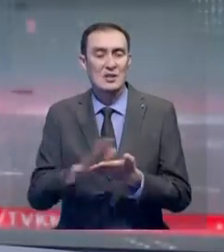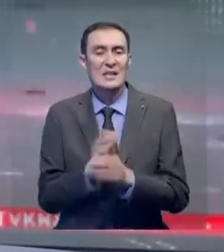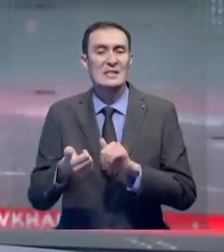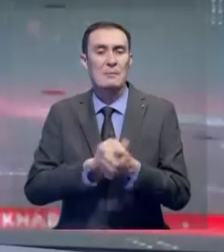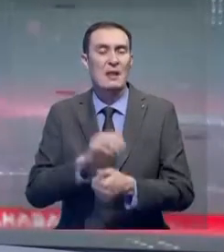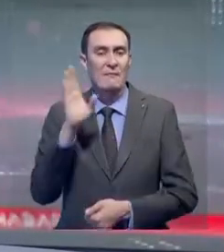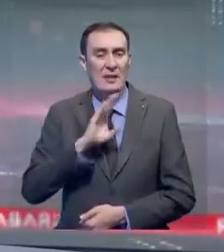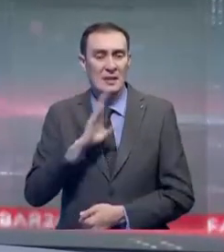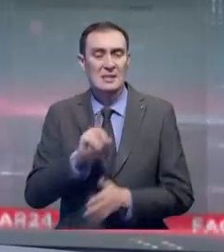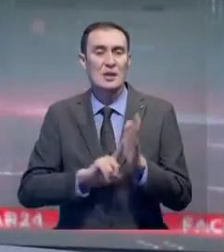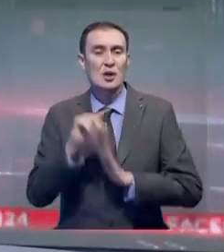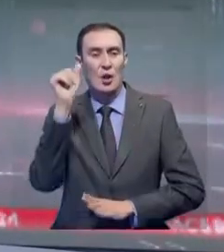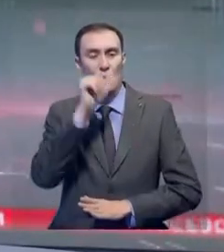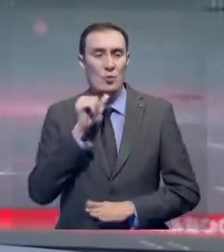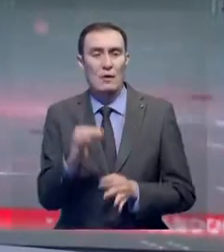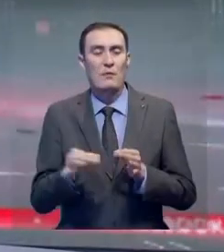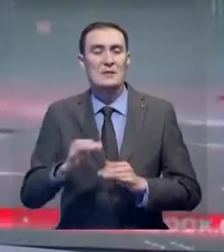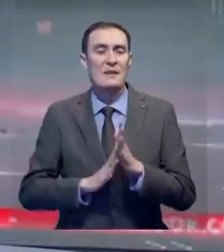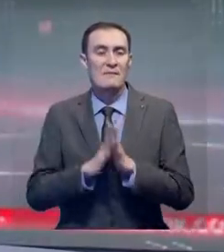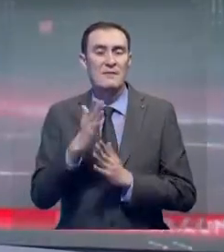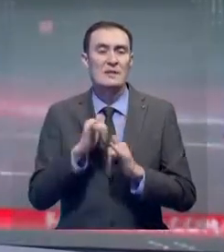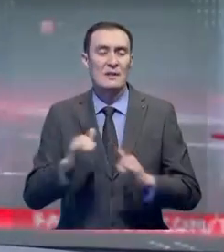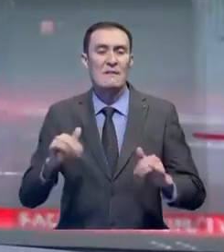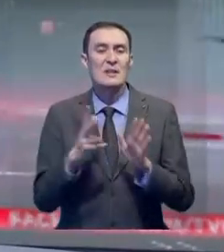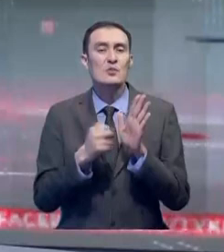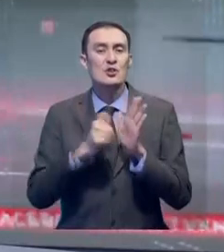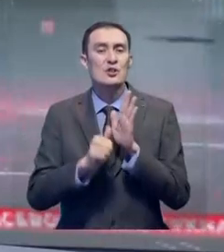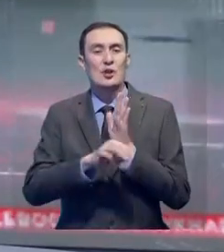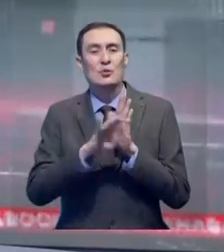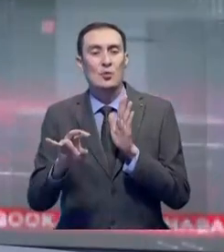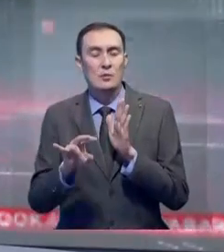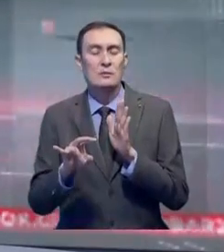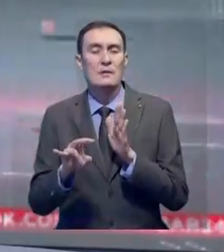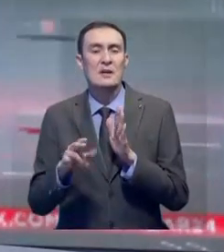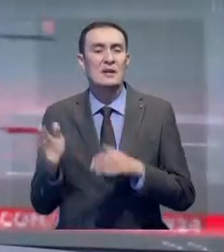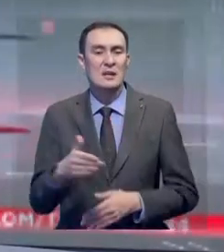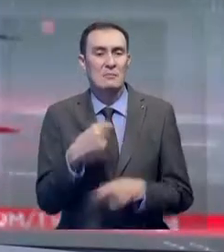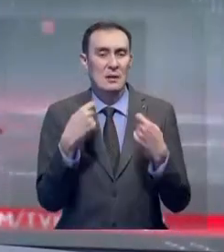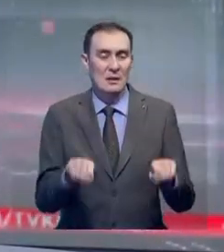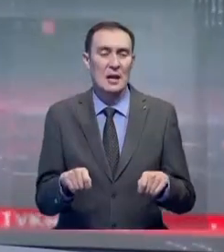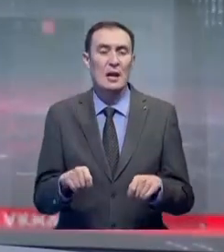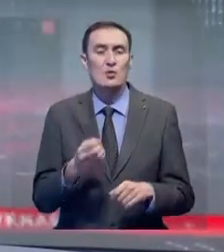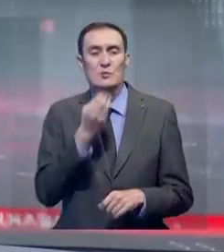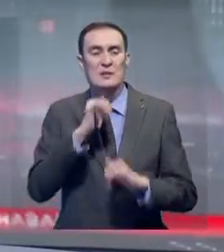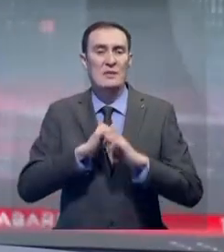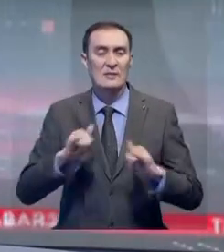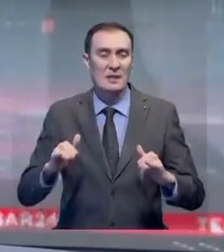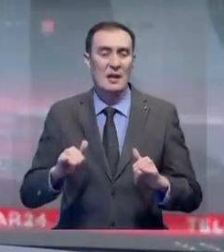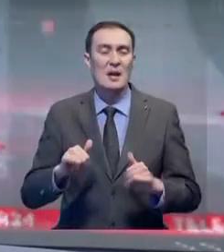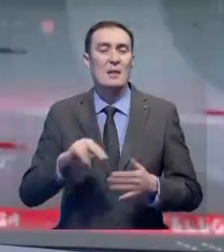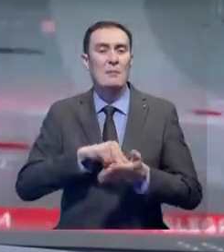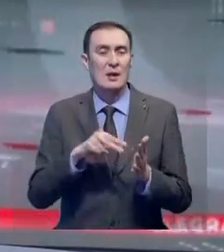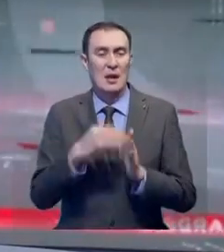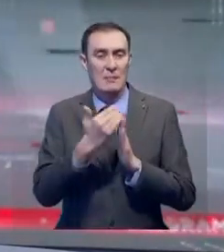замена воды. Всего с начала года в области вырастили почти 860 тонн товарной рыбы. Для успешного развития действует